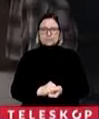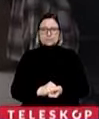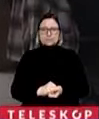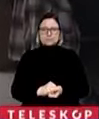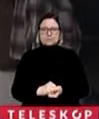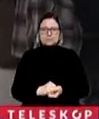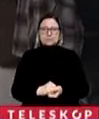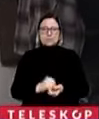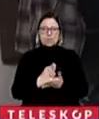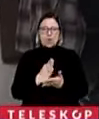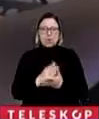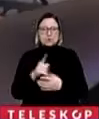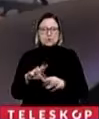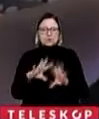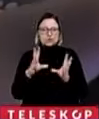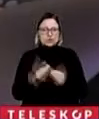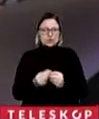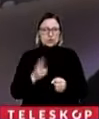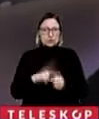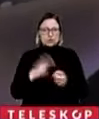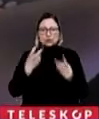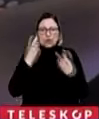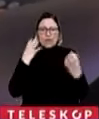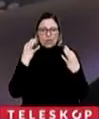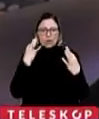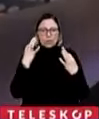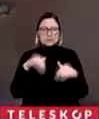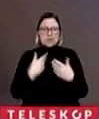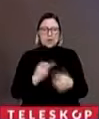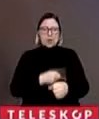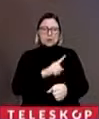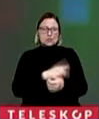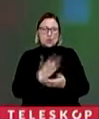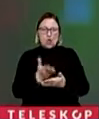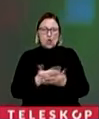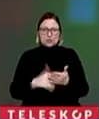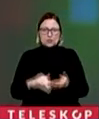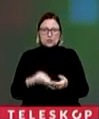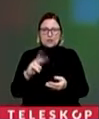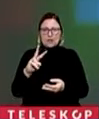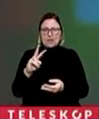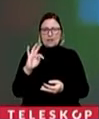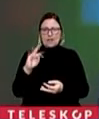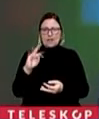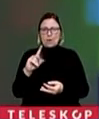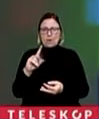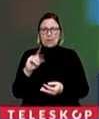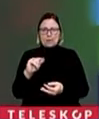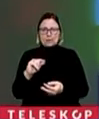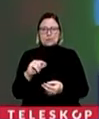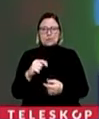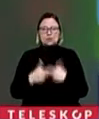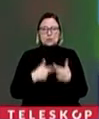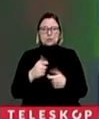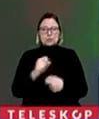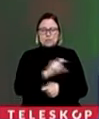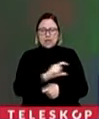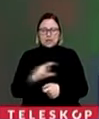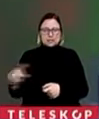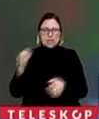Z pomocą tym wszystkim, którzy szukają informacji, przychodzi poznański oddział TVP. Wprowadziliśmy pasek